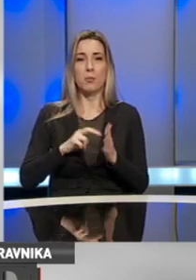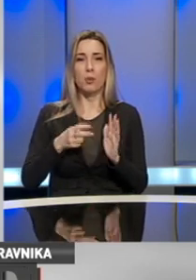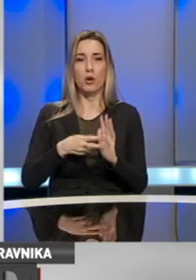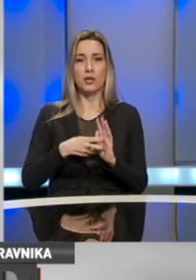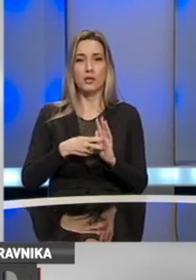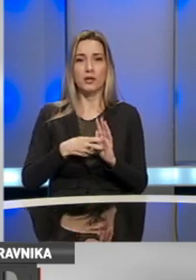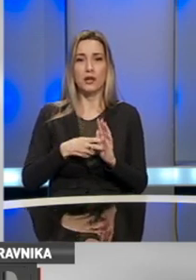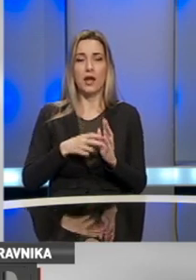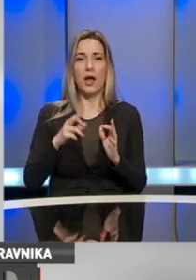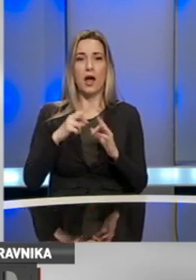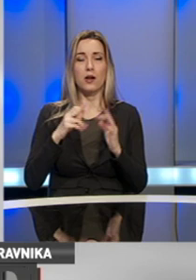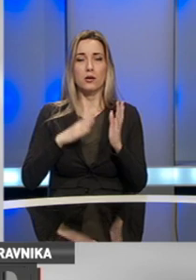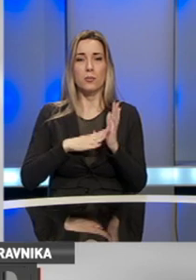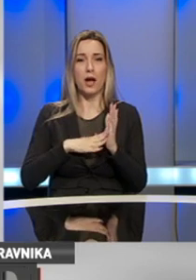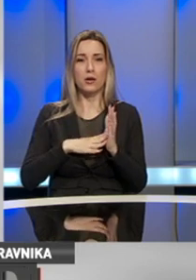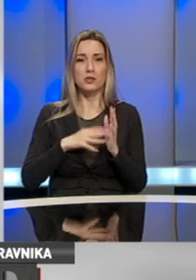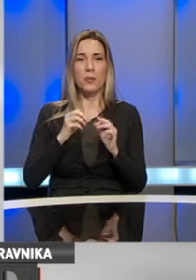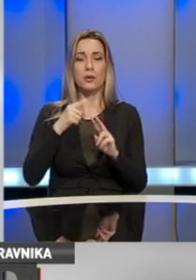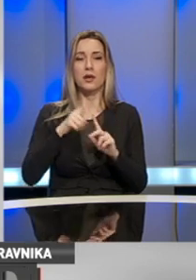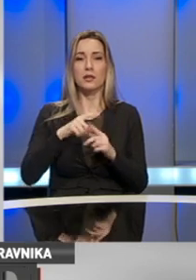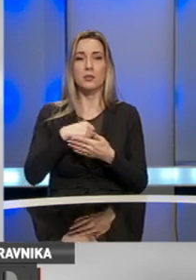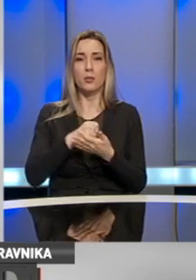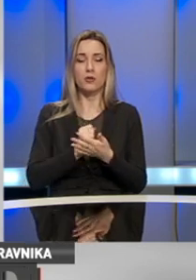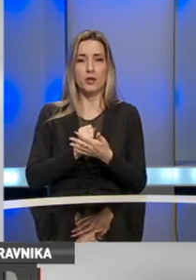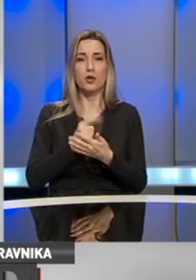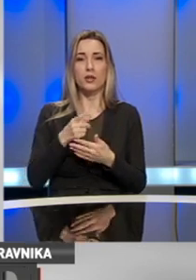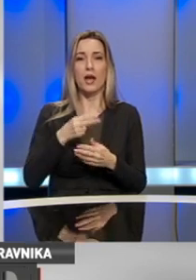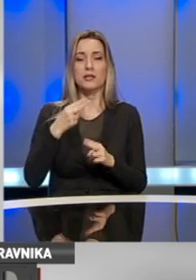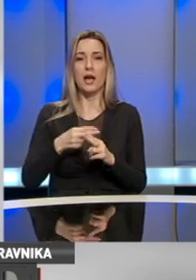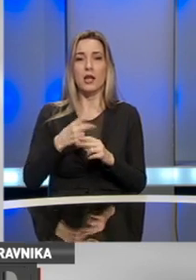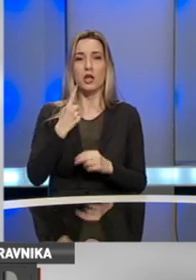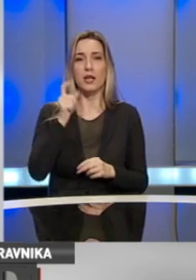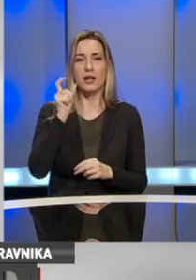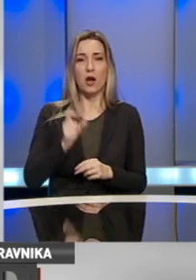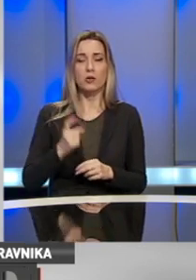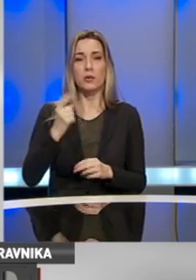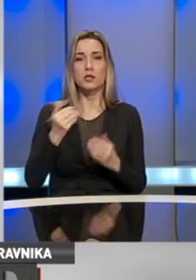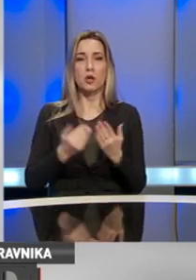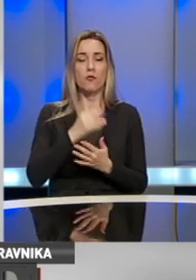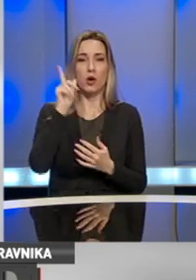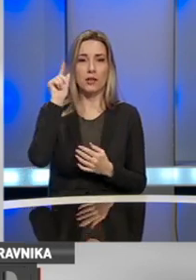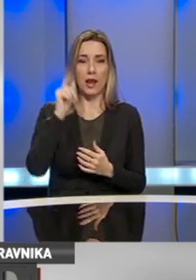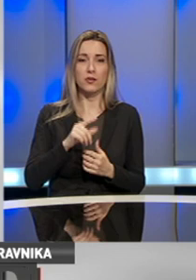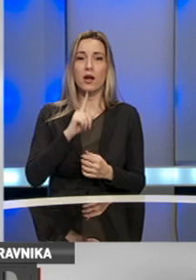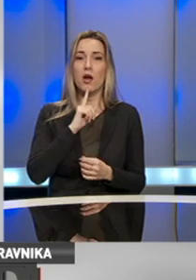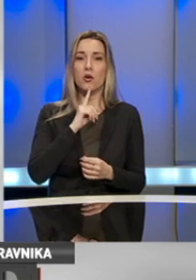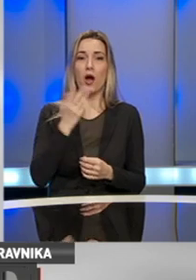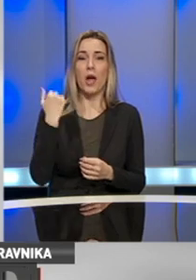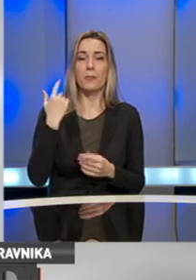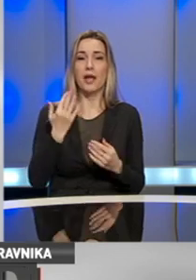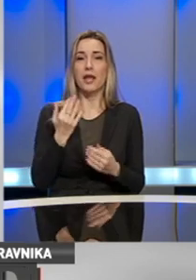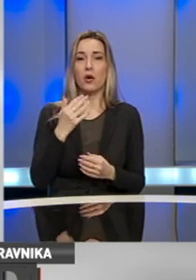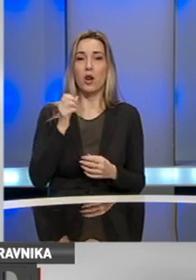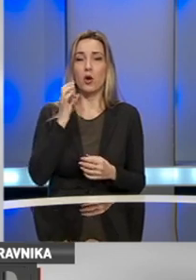Srednjobosanskog kantona Anto Matić za BHT potvrdio je da je zaražena jedna osoba iz Novog Travnika koja je prije